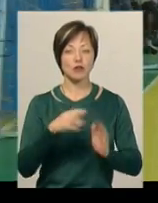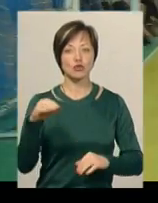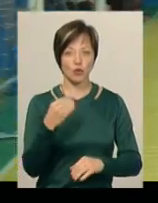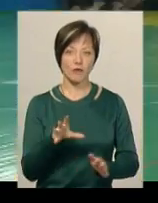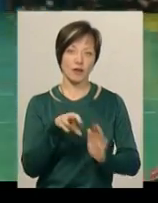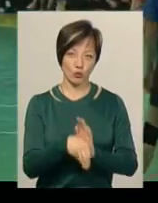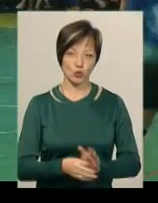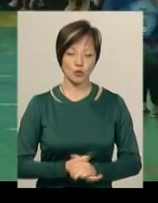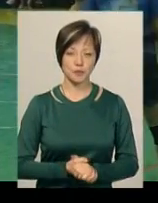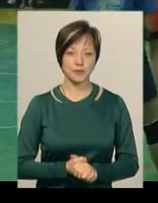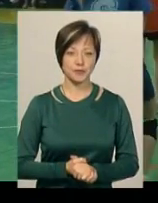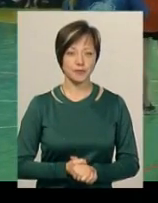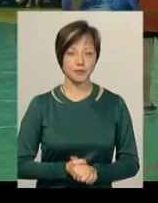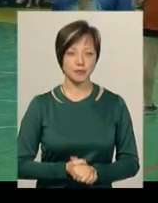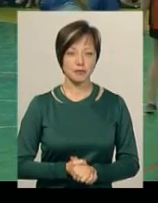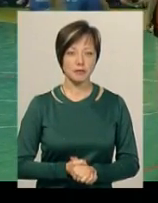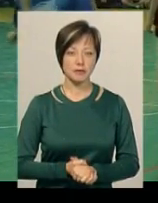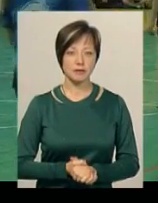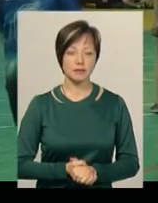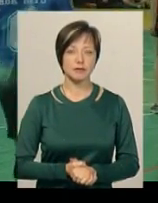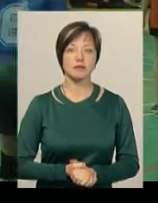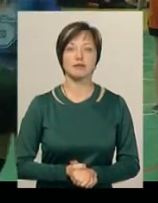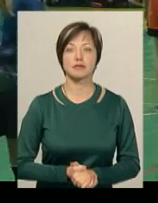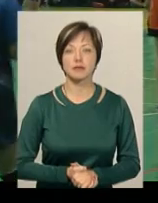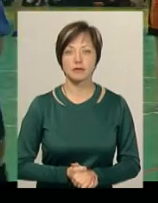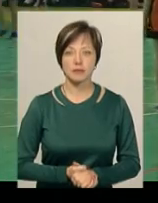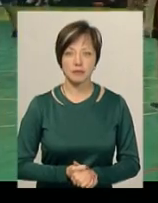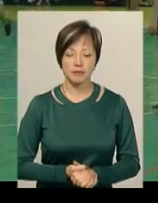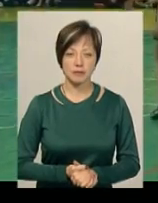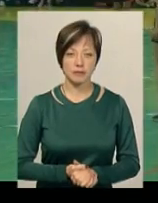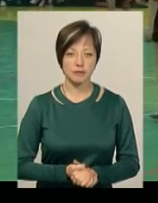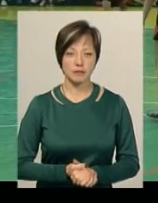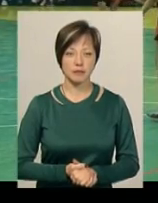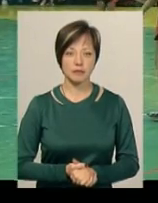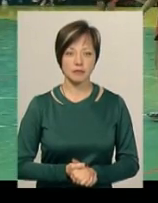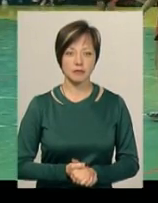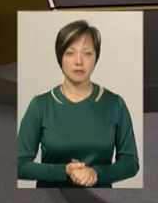жовтня включно. Вікторія Зелінська, Олександр Горішевський, новини Поділля Центр.